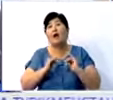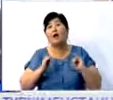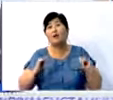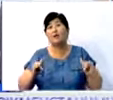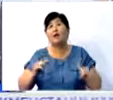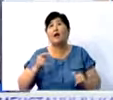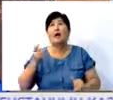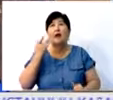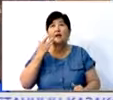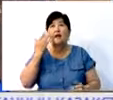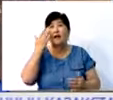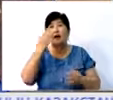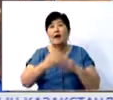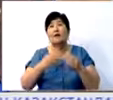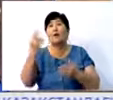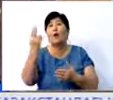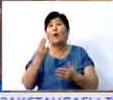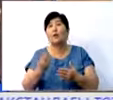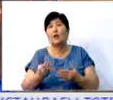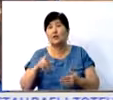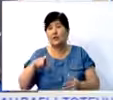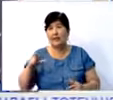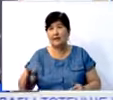әрдайымда халықаралық художниктарды